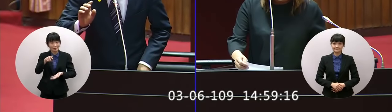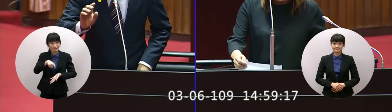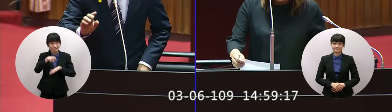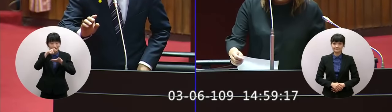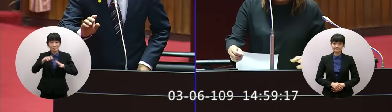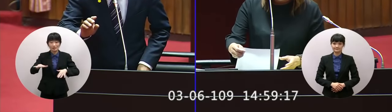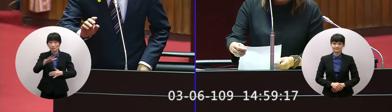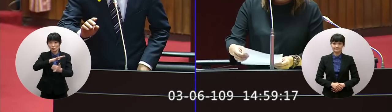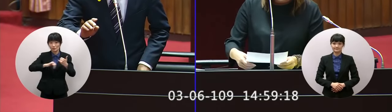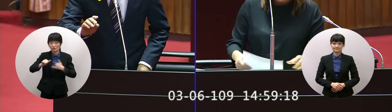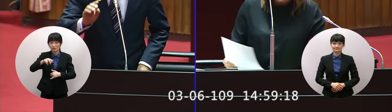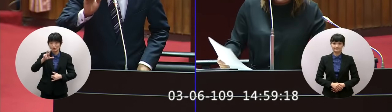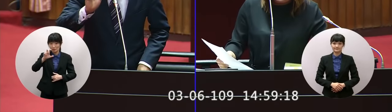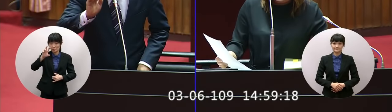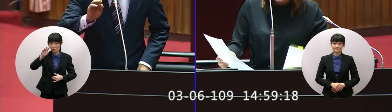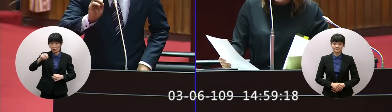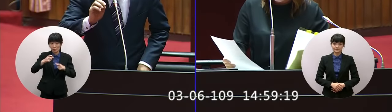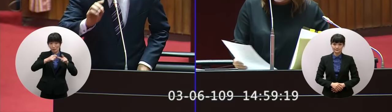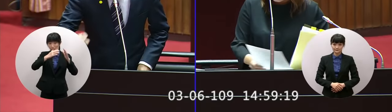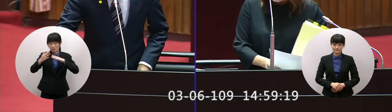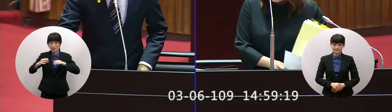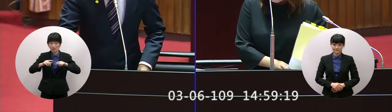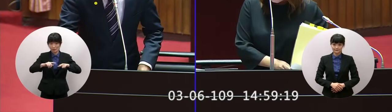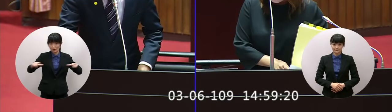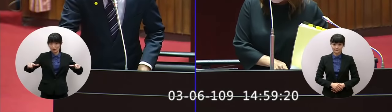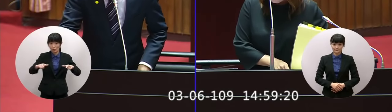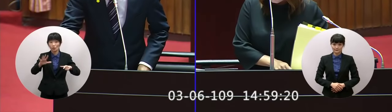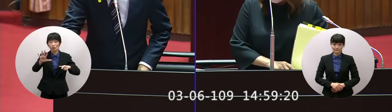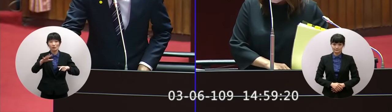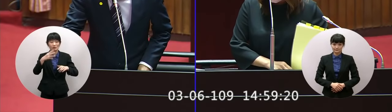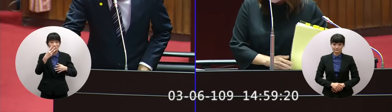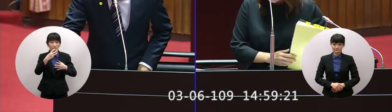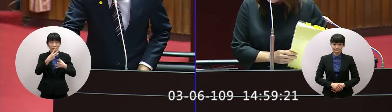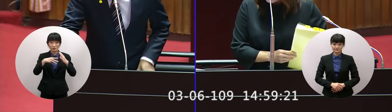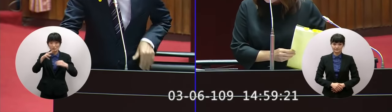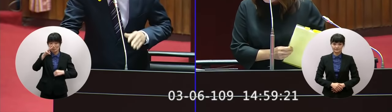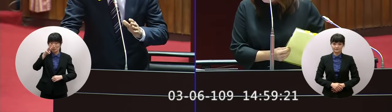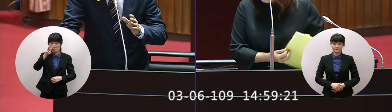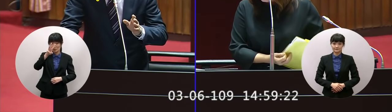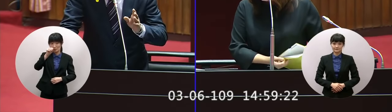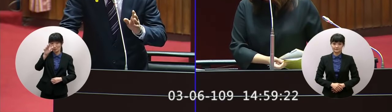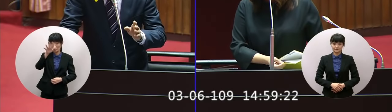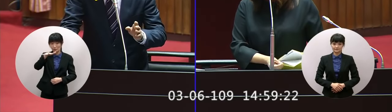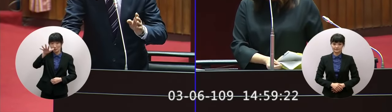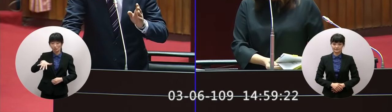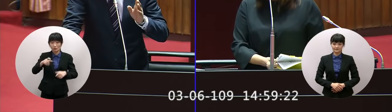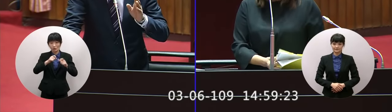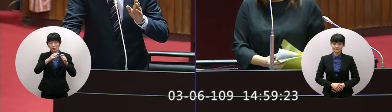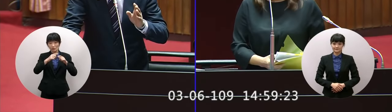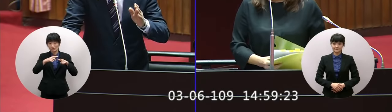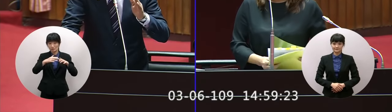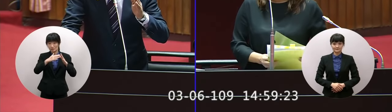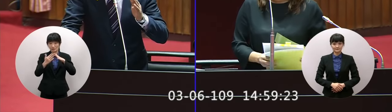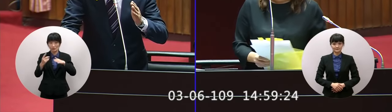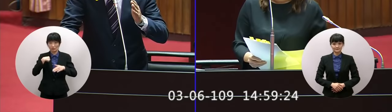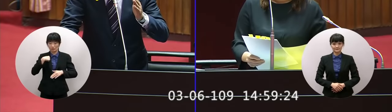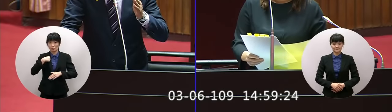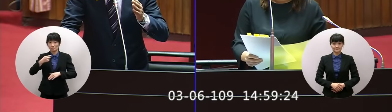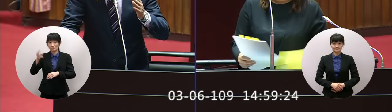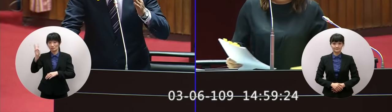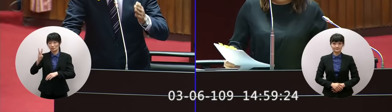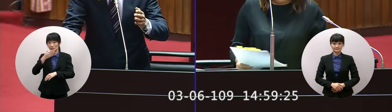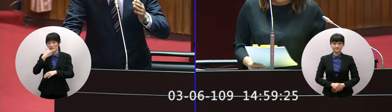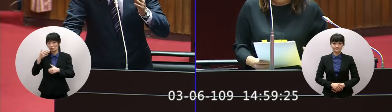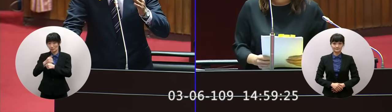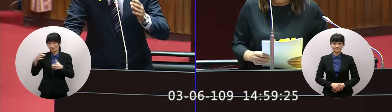70几万公顷在农业生产里面，其中在河川地有35000多公顷，我们会跟水利署来搭配，只要不影